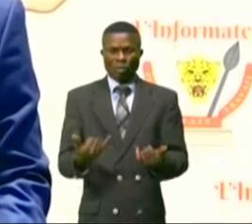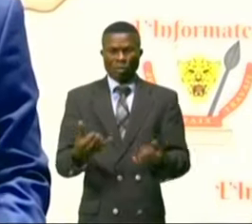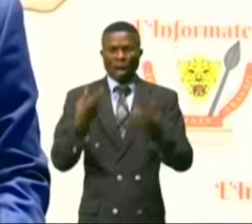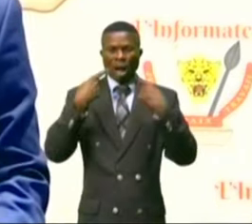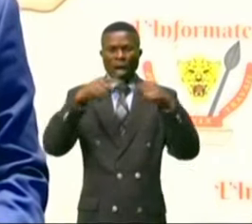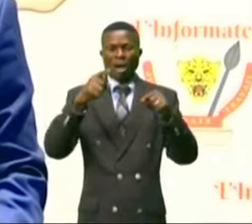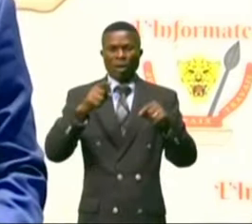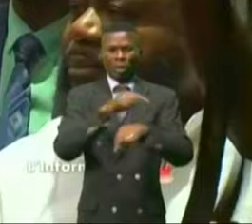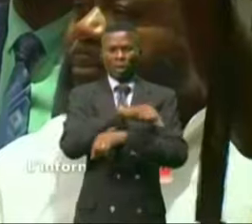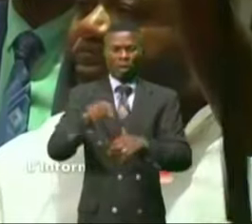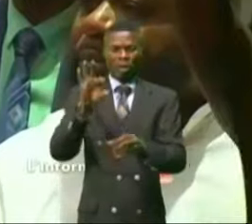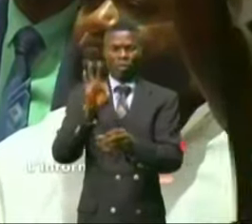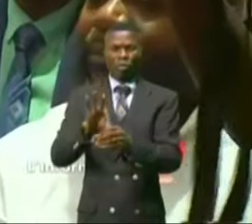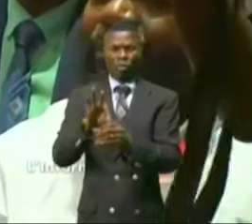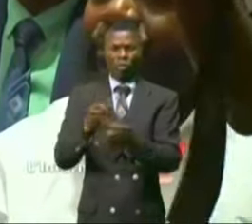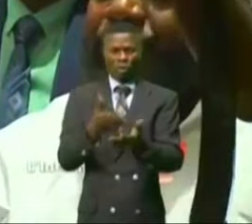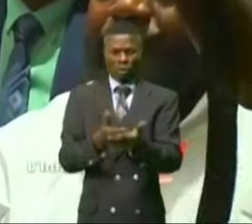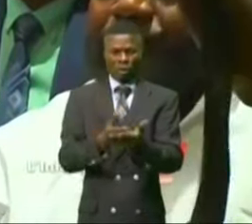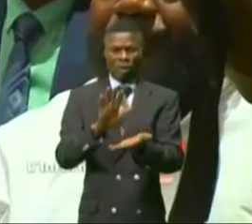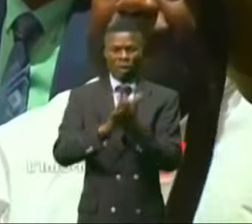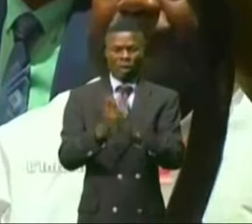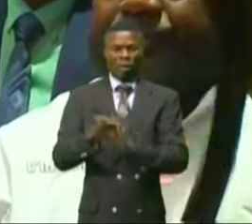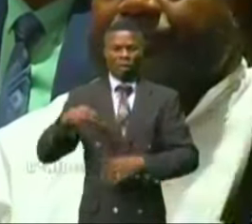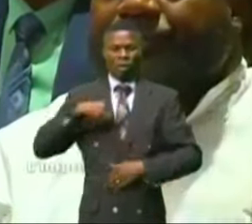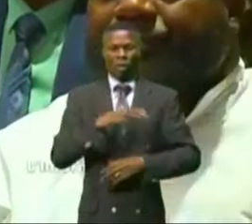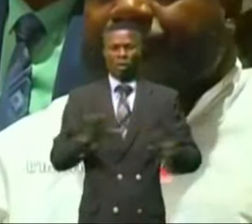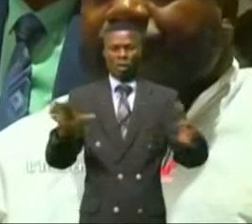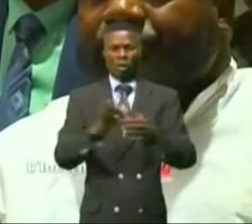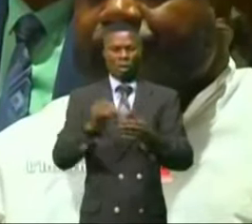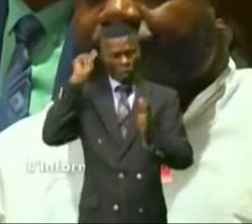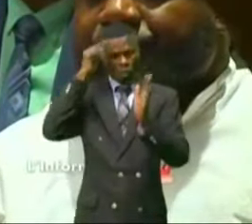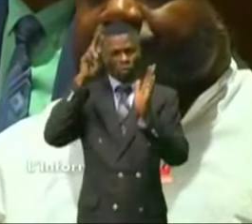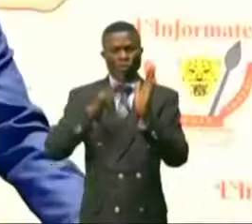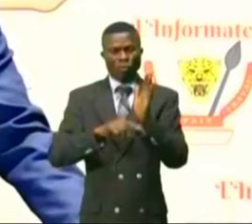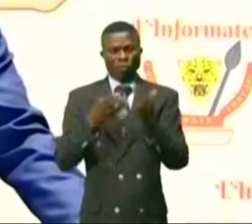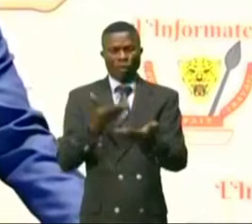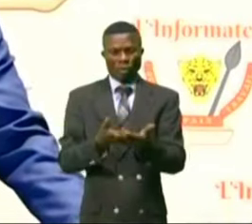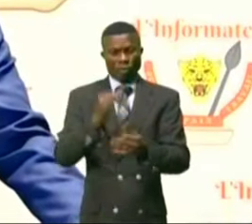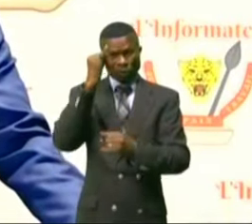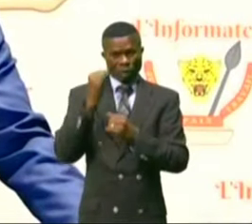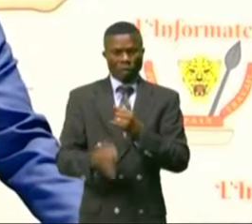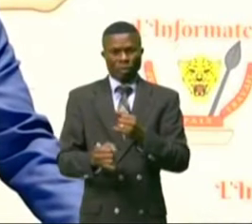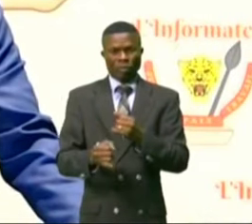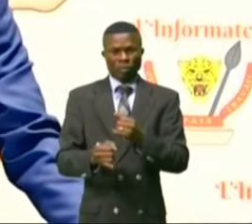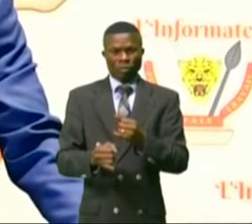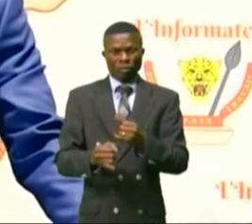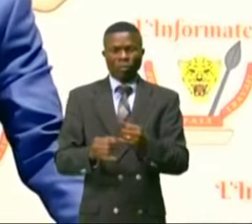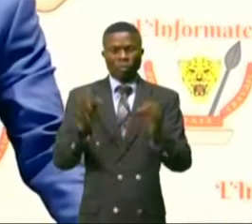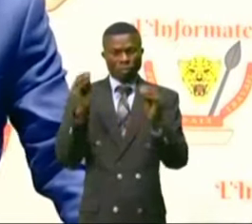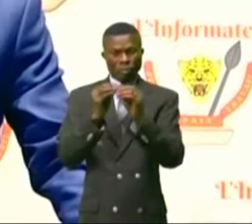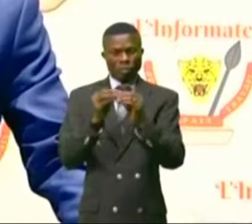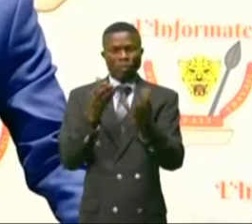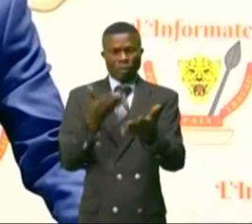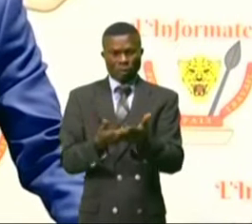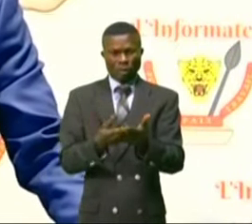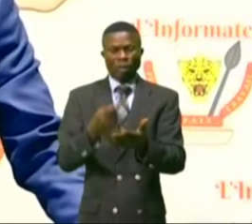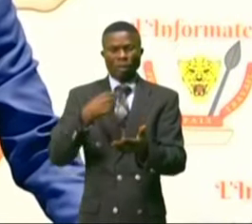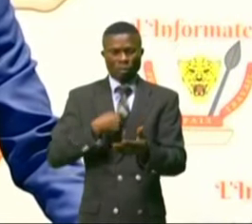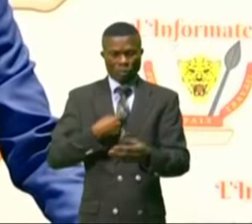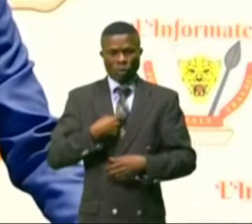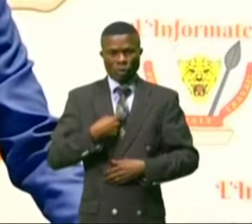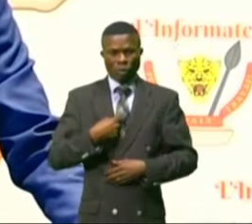proclamés par la CENI, feront partie de la coalition gouvernementale. À la fin de ces consultations, je